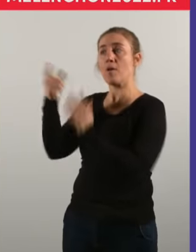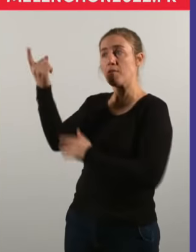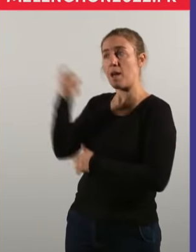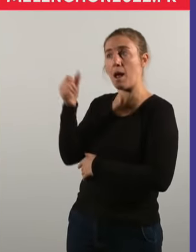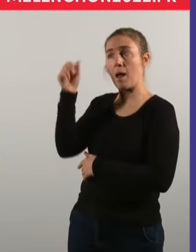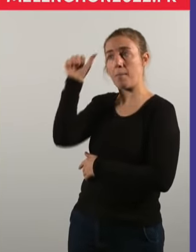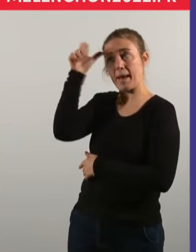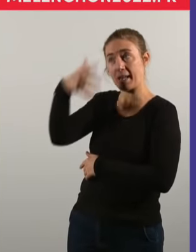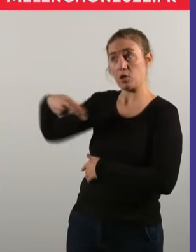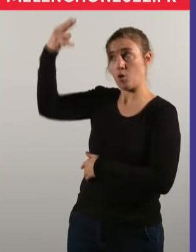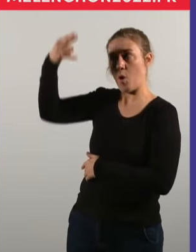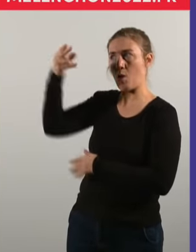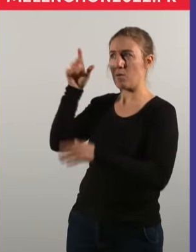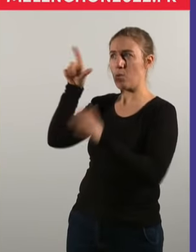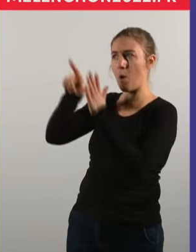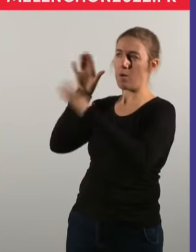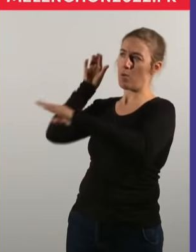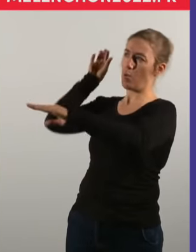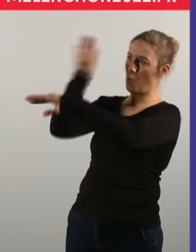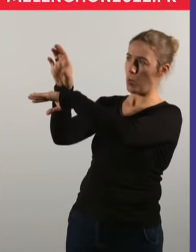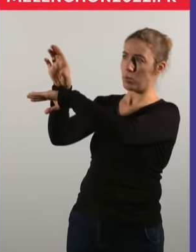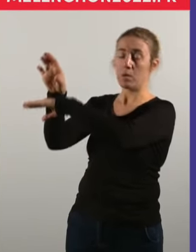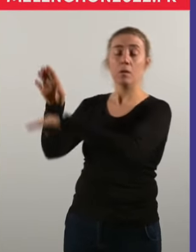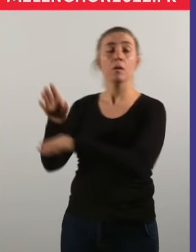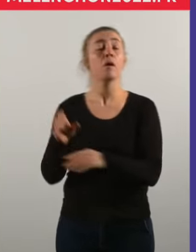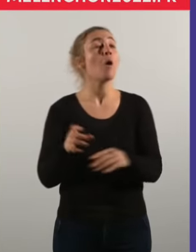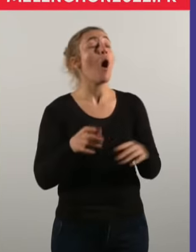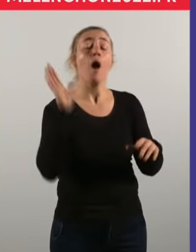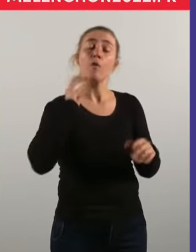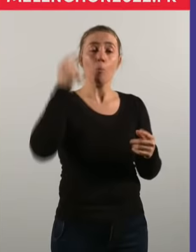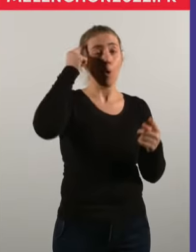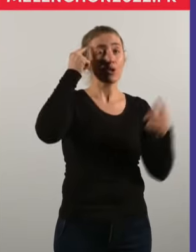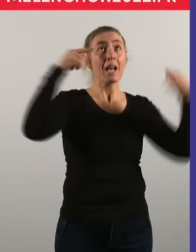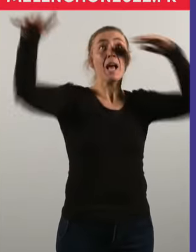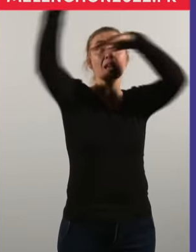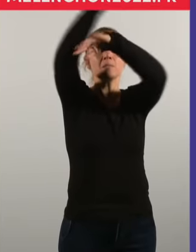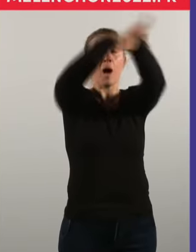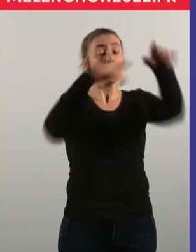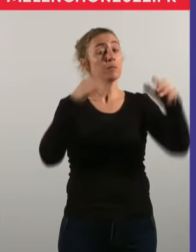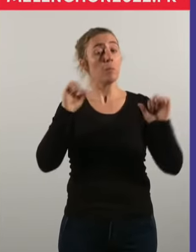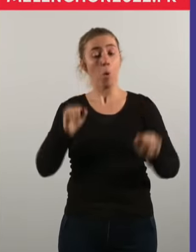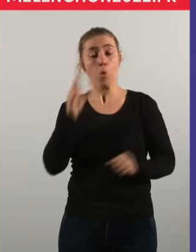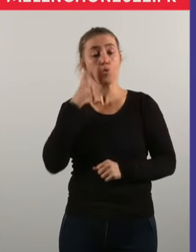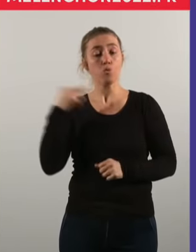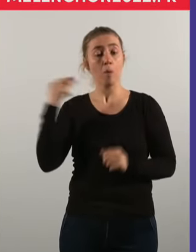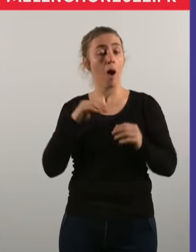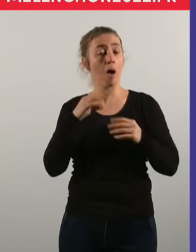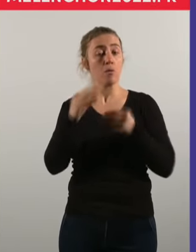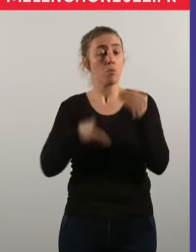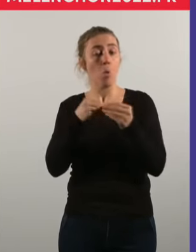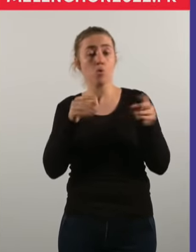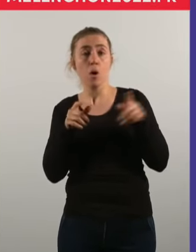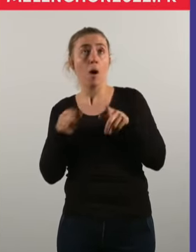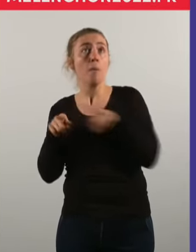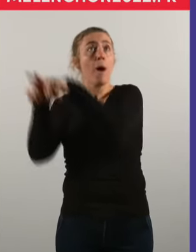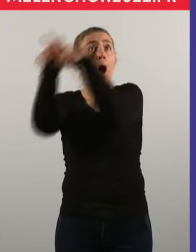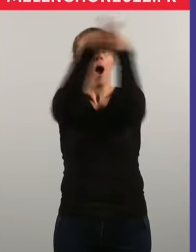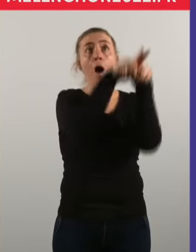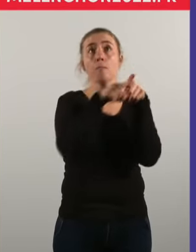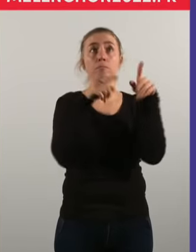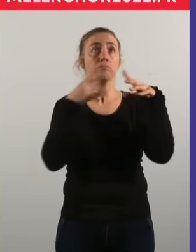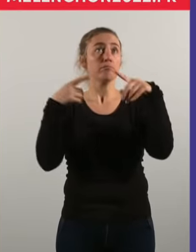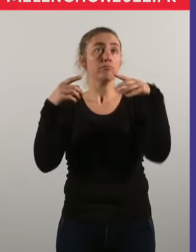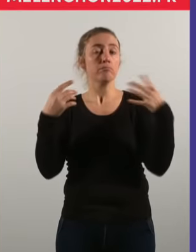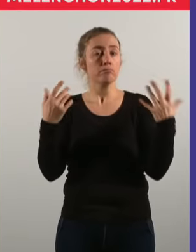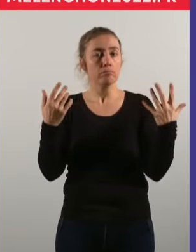Nord-Américains qui, alors que l'espace était considéré comme propriété commune de l'humanité, ont décidé tout seuls et sans rien